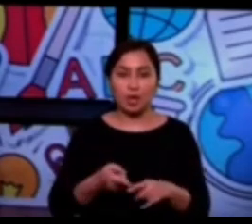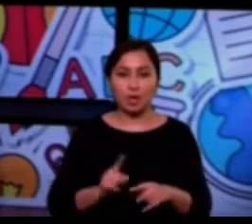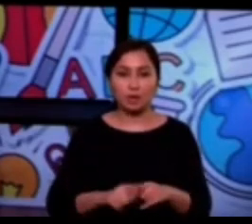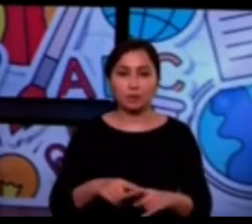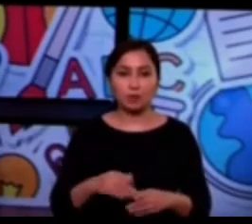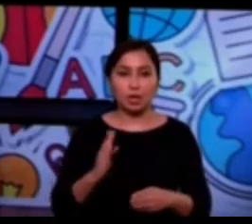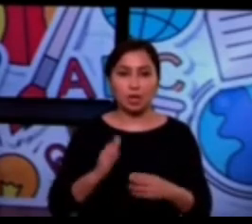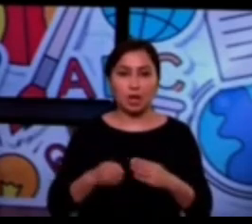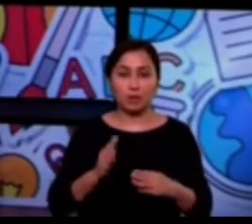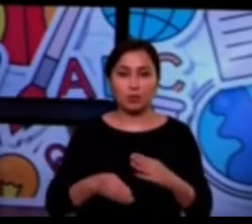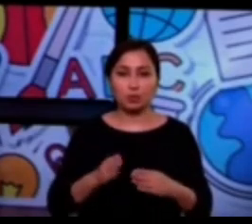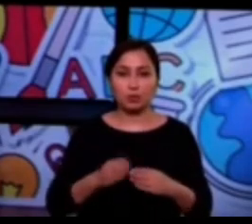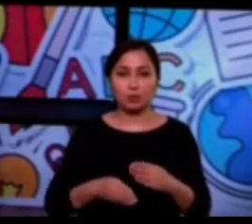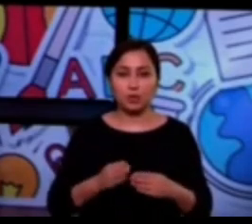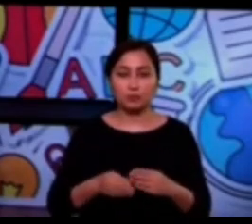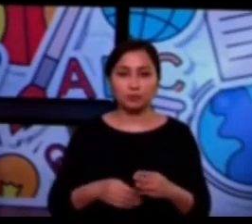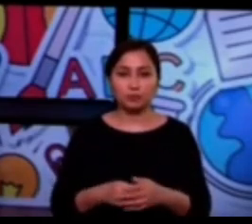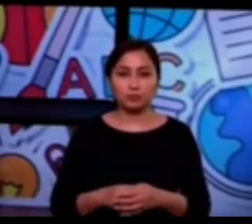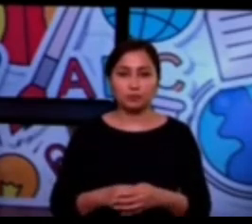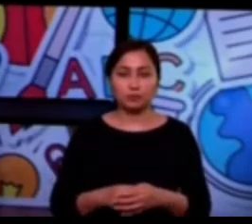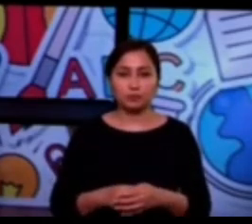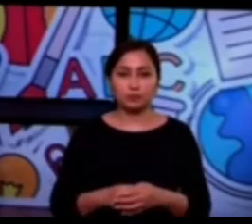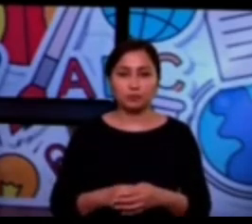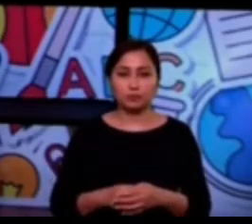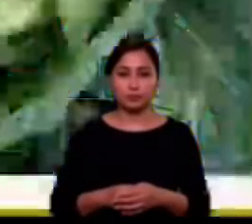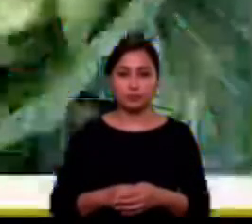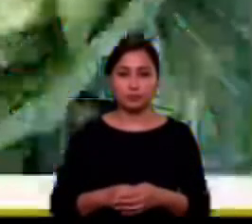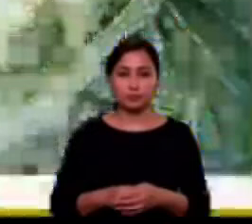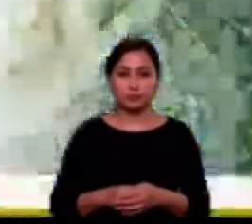это капуста.